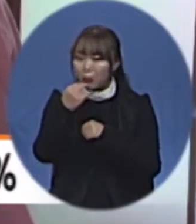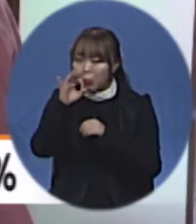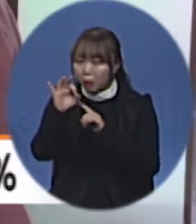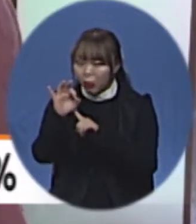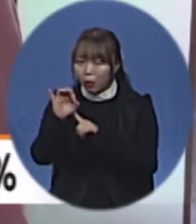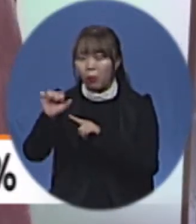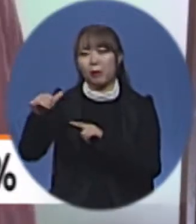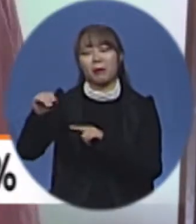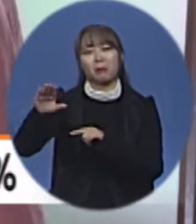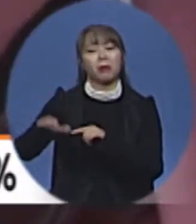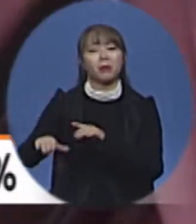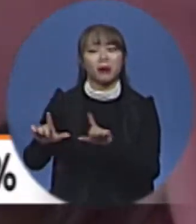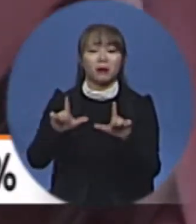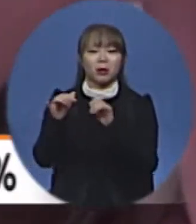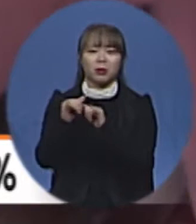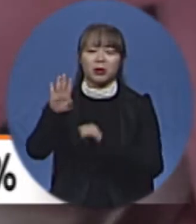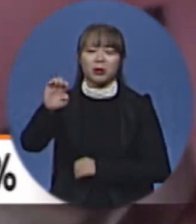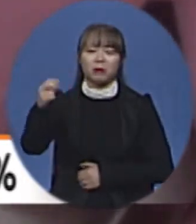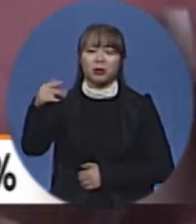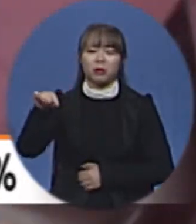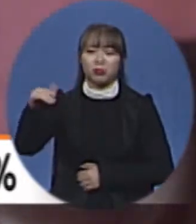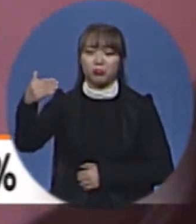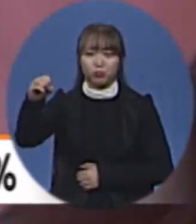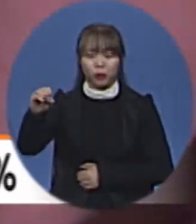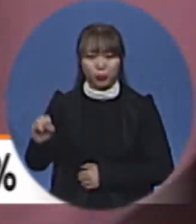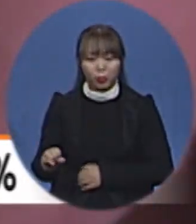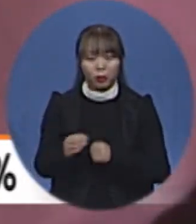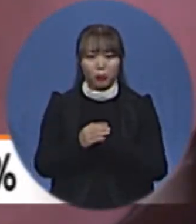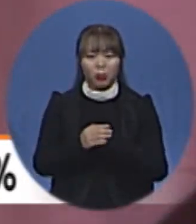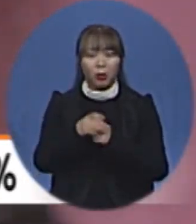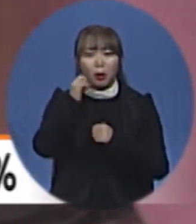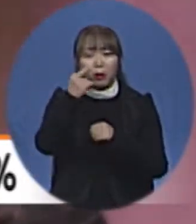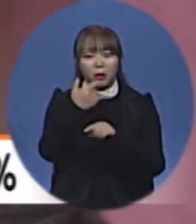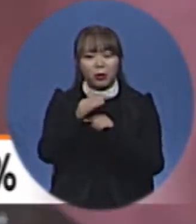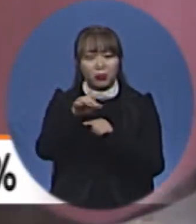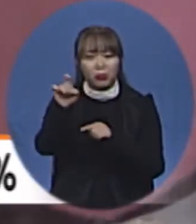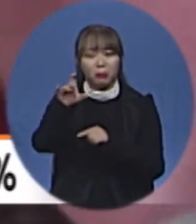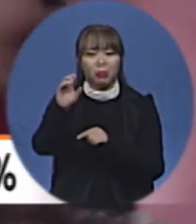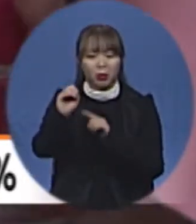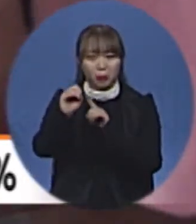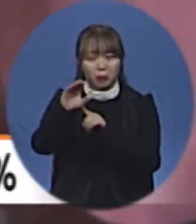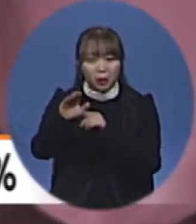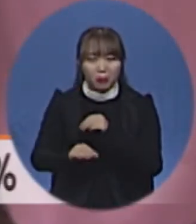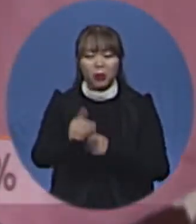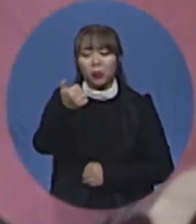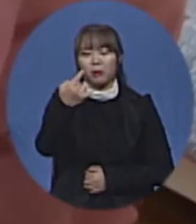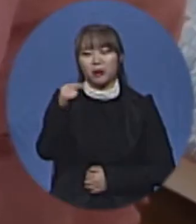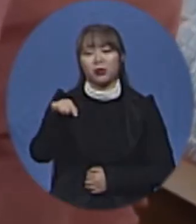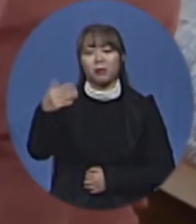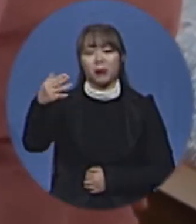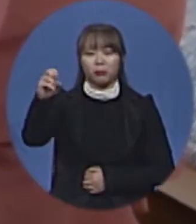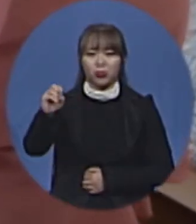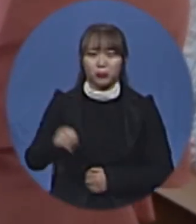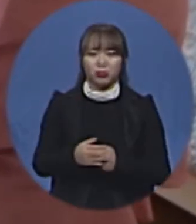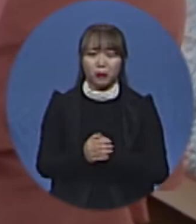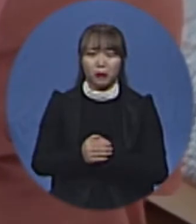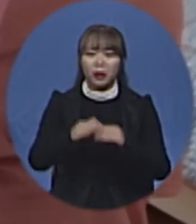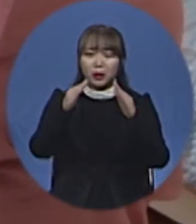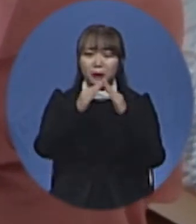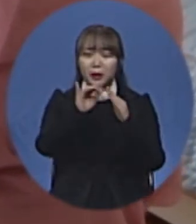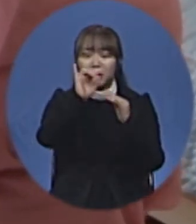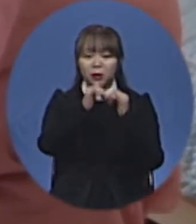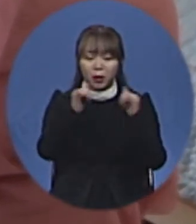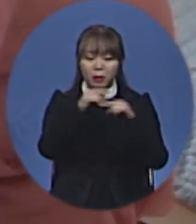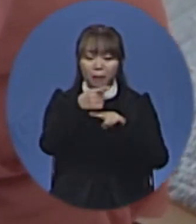원 미만인 곳에서 사는 사람이 47.9%, 월세 10만 원 미만이 51.8%입니다. 거주지가 있는